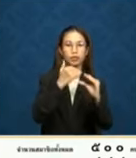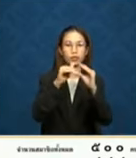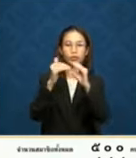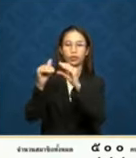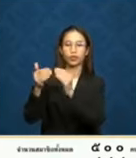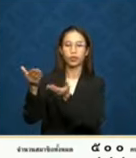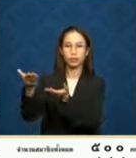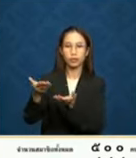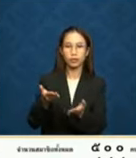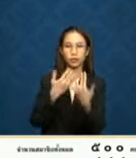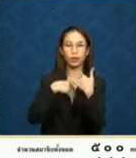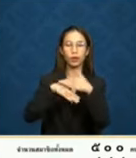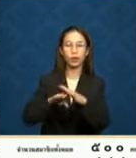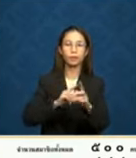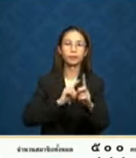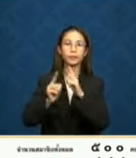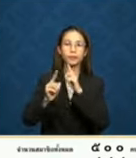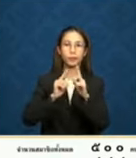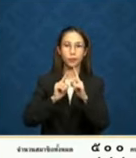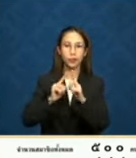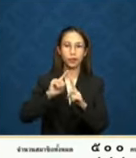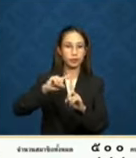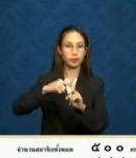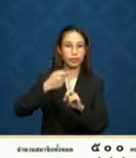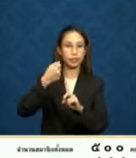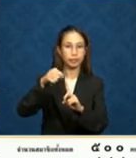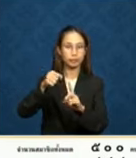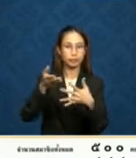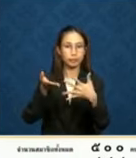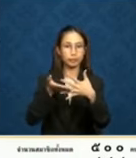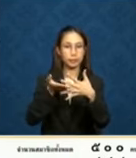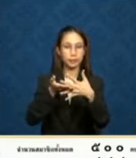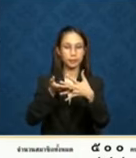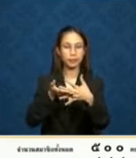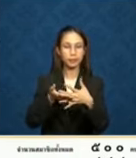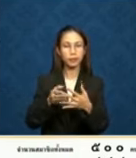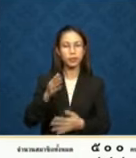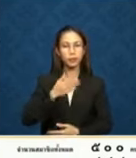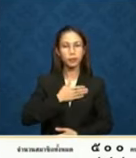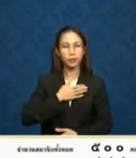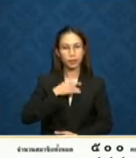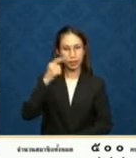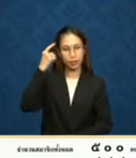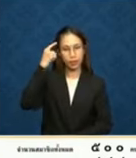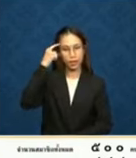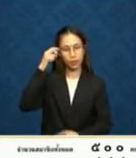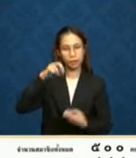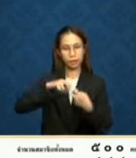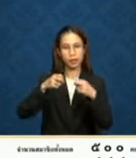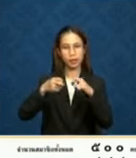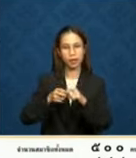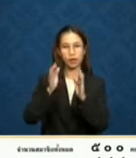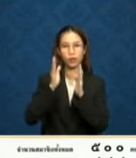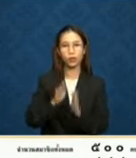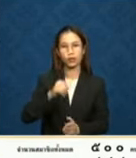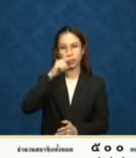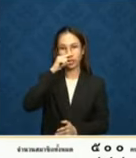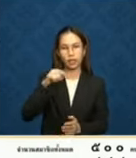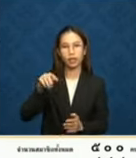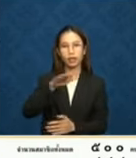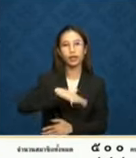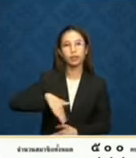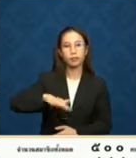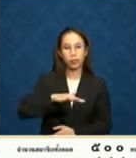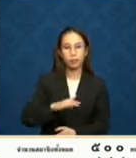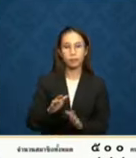องสิงเห่านี้นะครับ ผมคิดว่าเป็นปัญหาของคนไทย ทุกคนเป็นปัหา